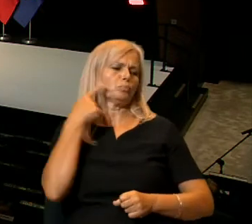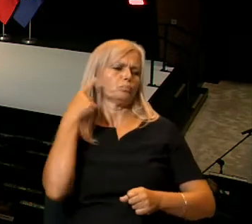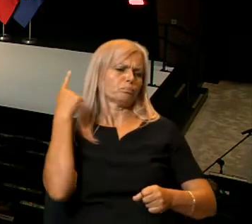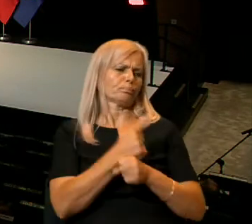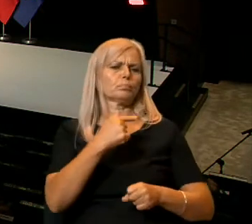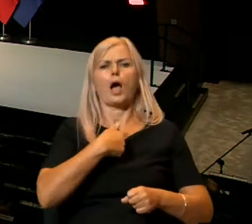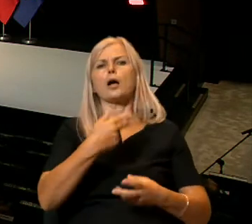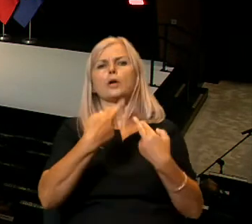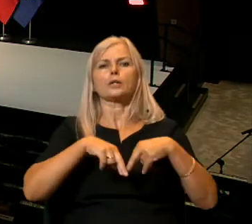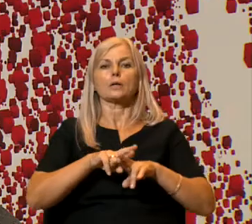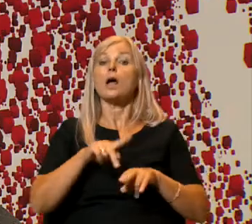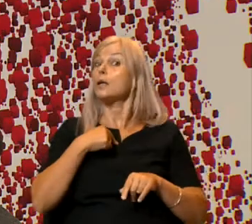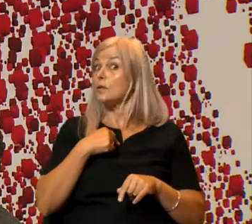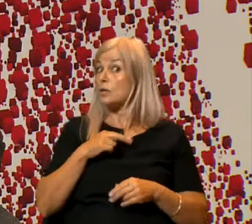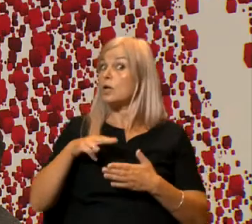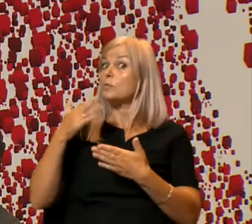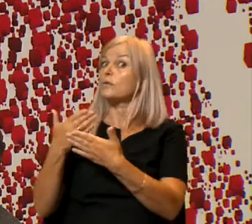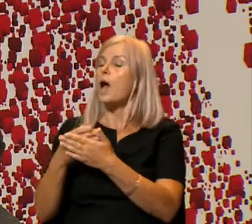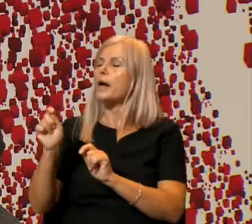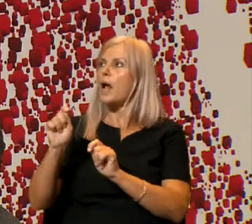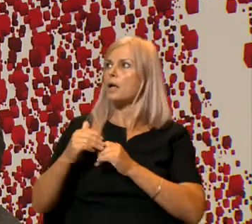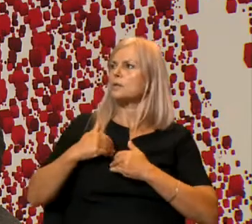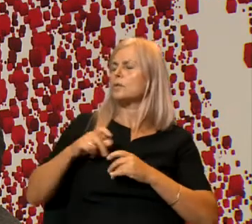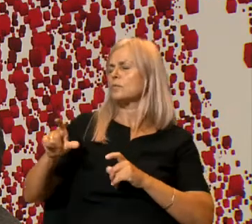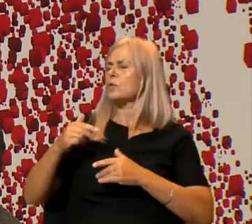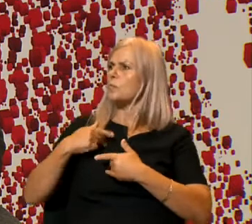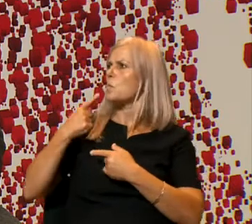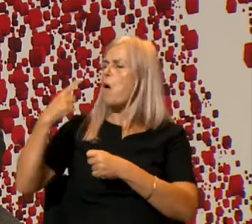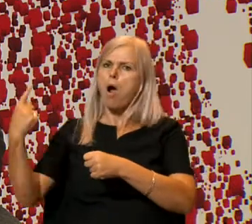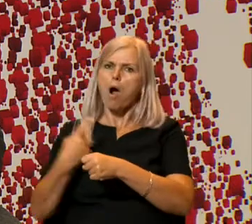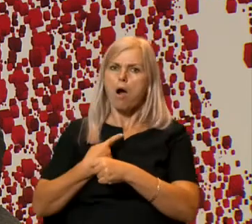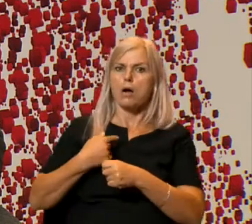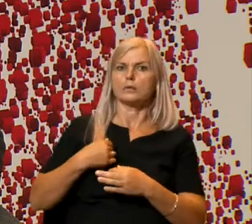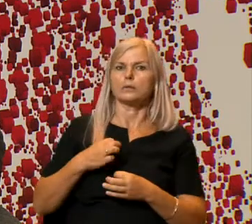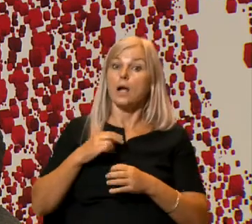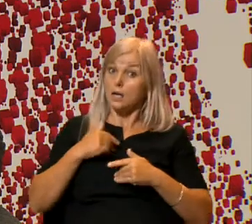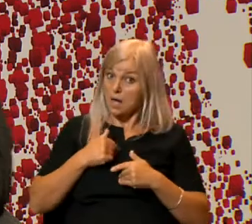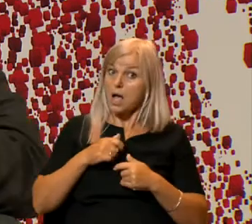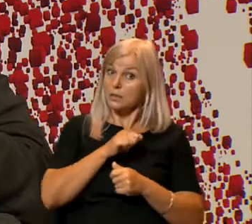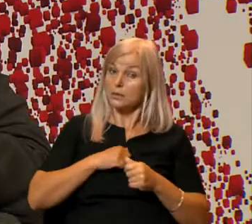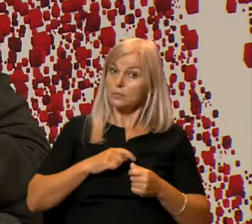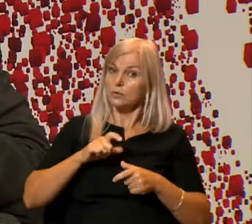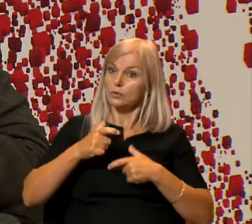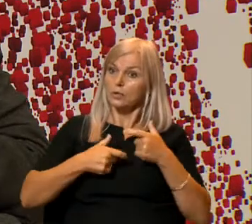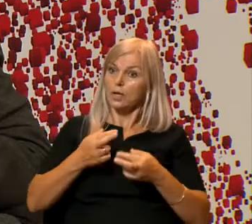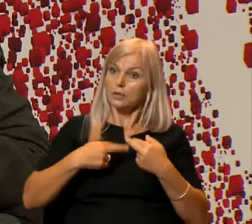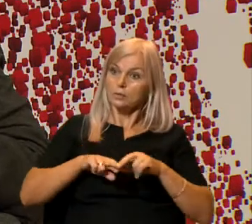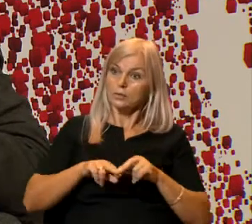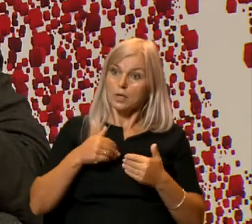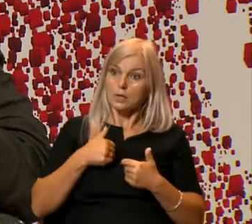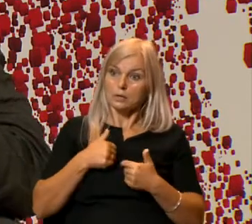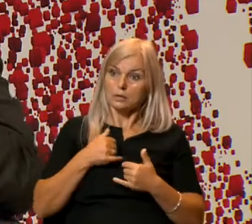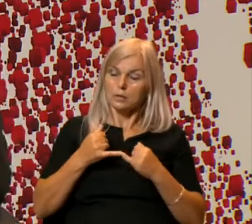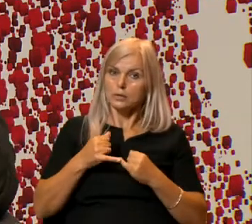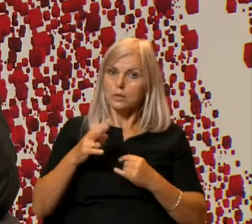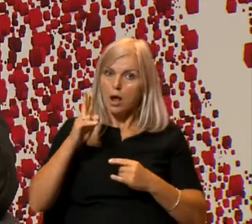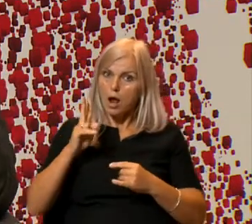jest odpowiadanie na to, reagowanie, robienie z tym coś. I jeśli chodzi o instytucje i wydarzenia takie jak to,